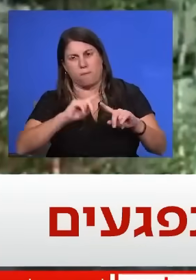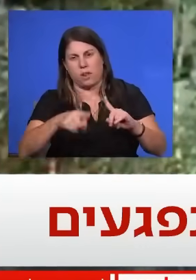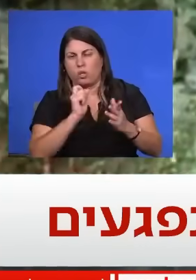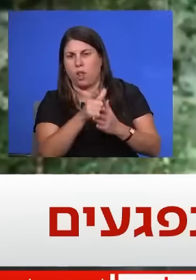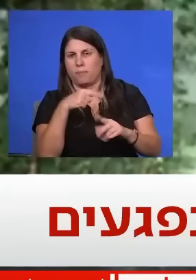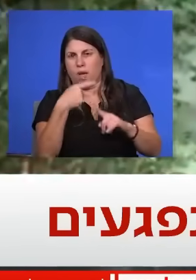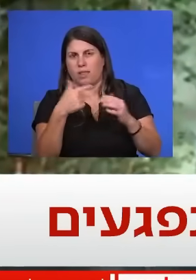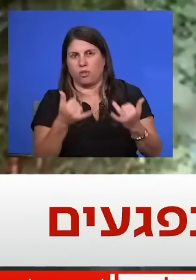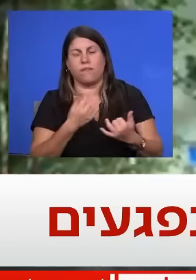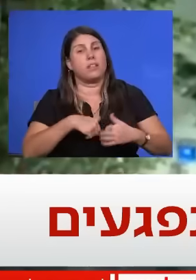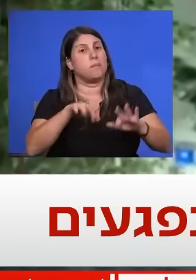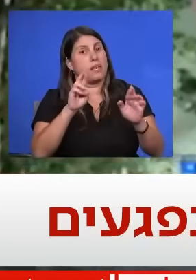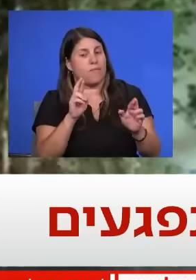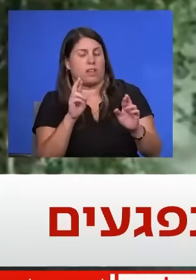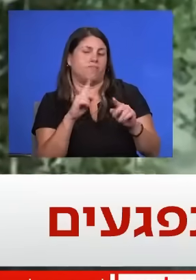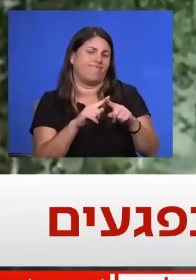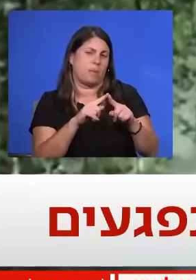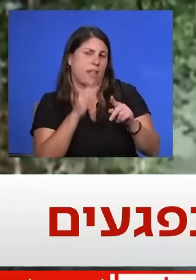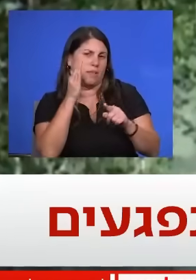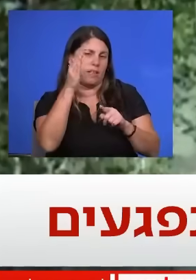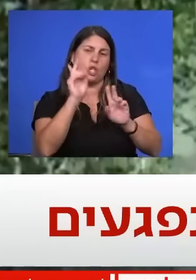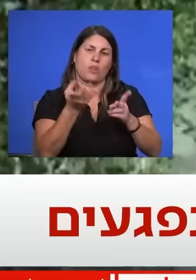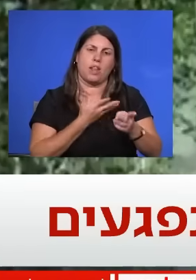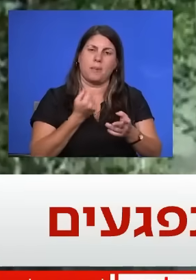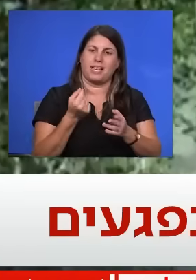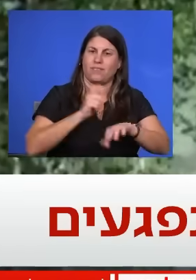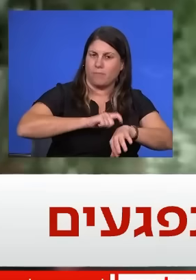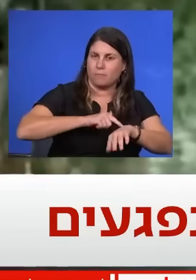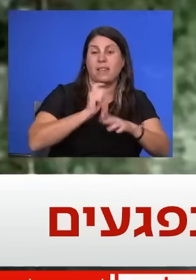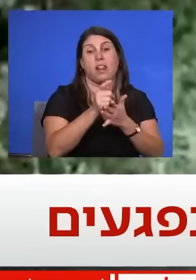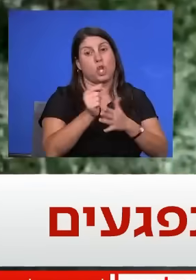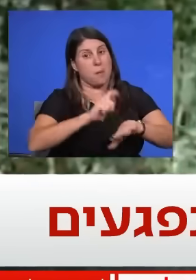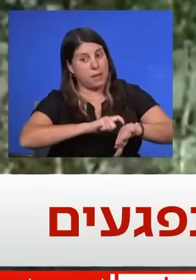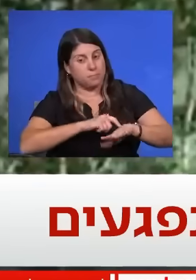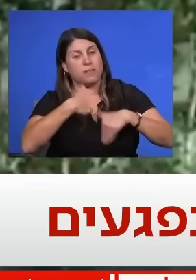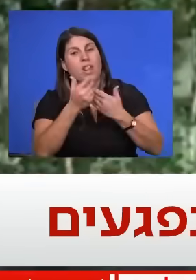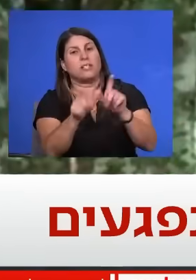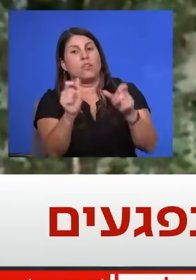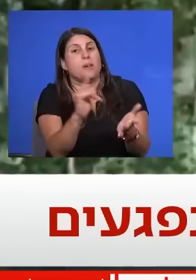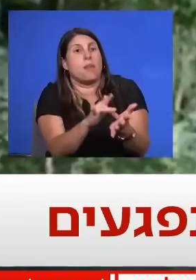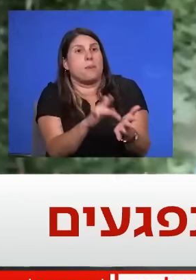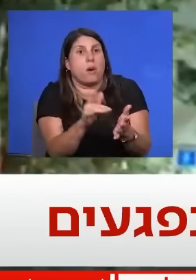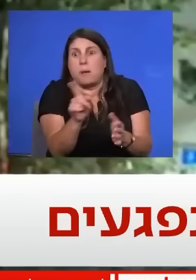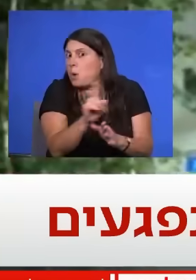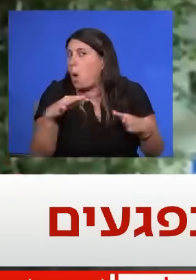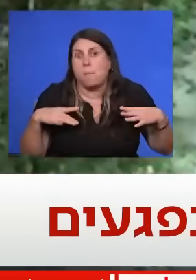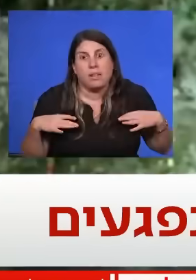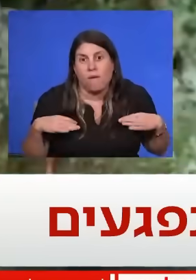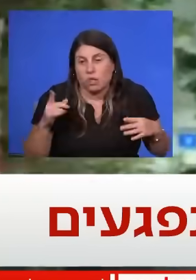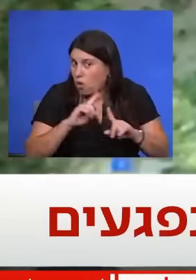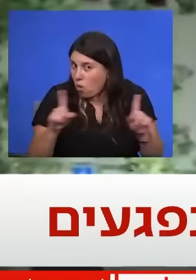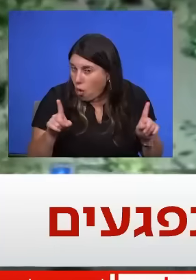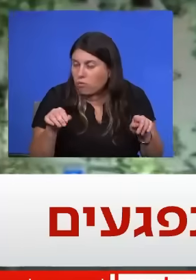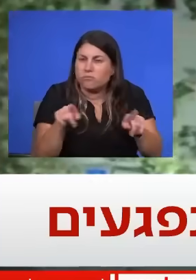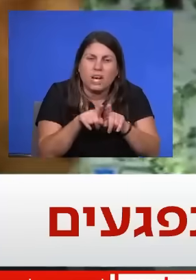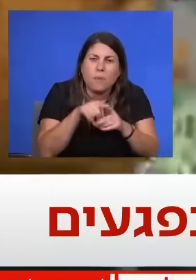יהיה סמן לבאות, שנוכל לקבל את הכסף בזמן, לשלם בזמן, ולתת לתושבים את המקום. בסוף הם לא בנופש. הם בסוג של מחנה פליטים שנראה אולי קצת יותר